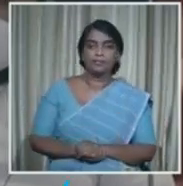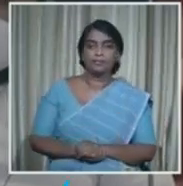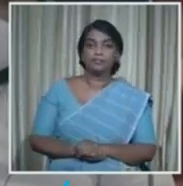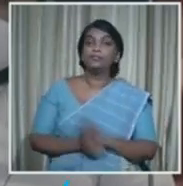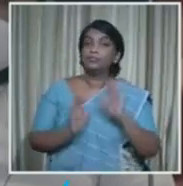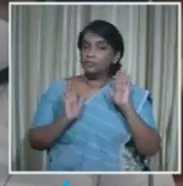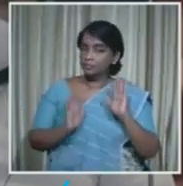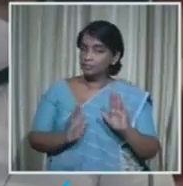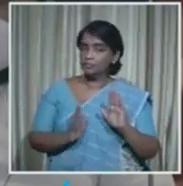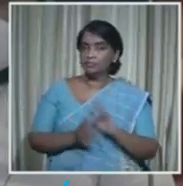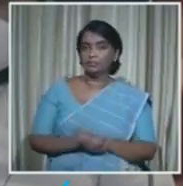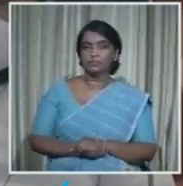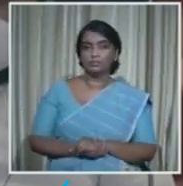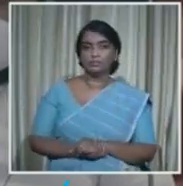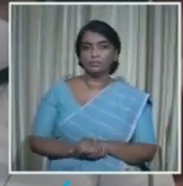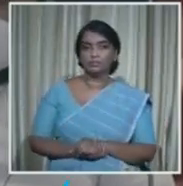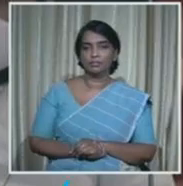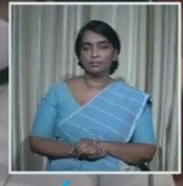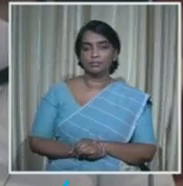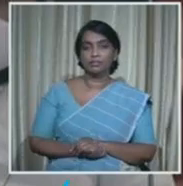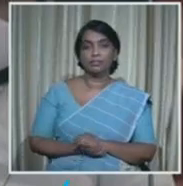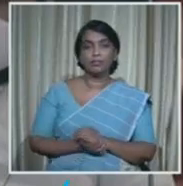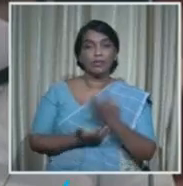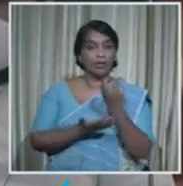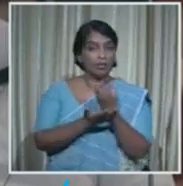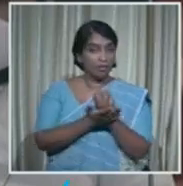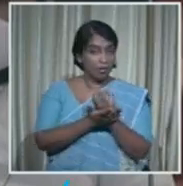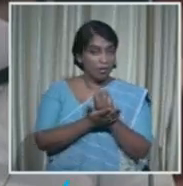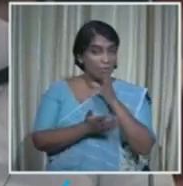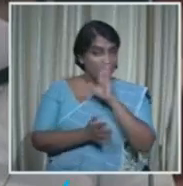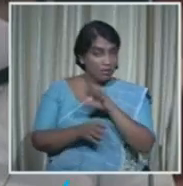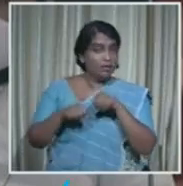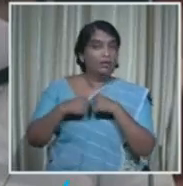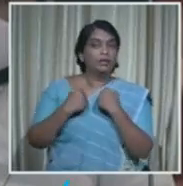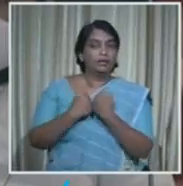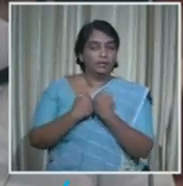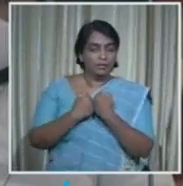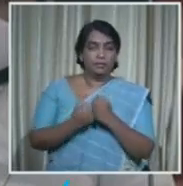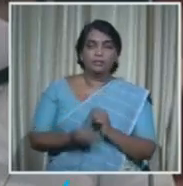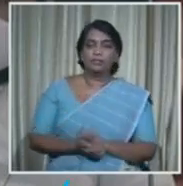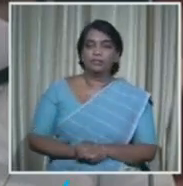හැබැයි පොදු ජන පෙරමුණ වෙනුවෙන්